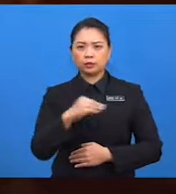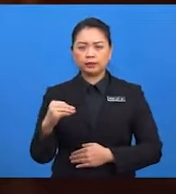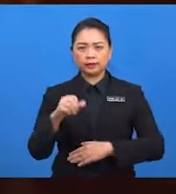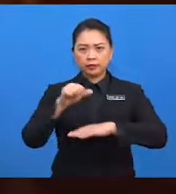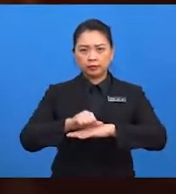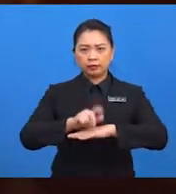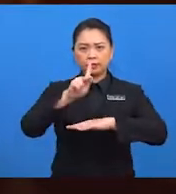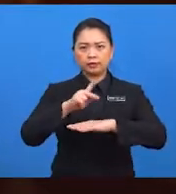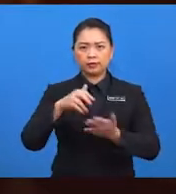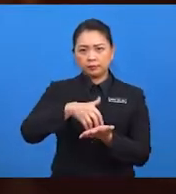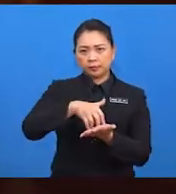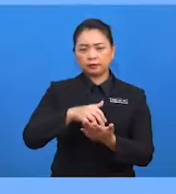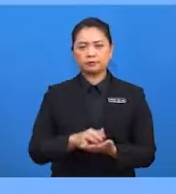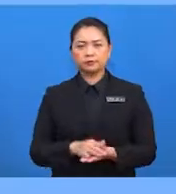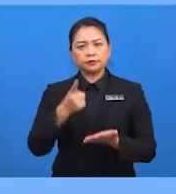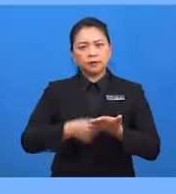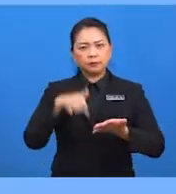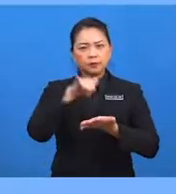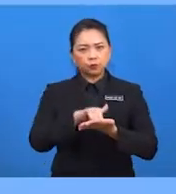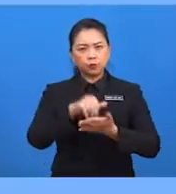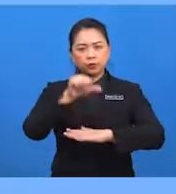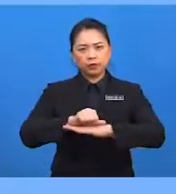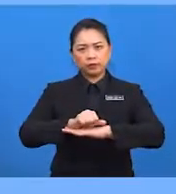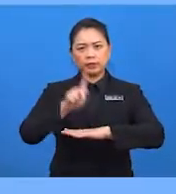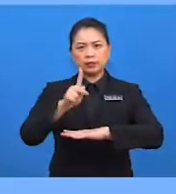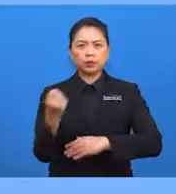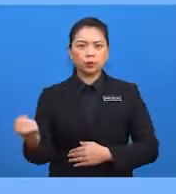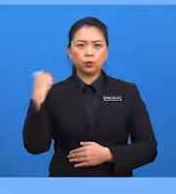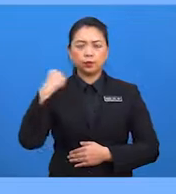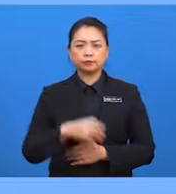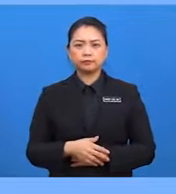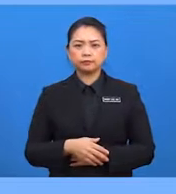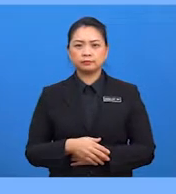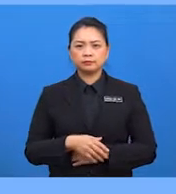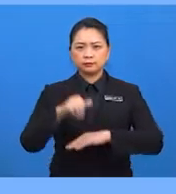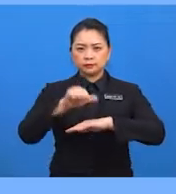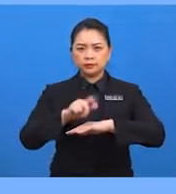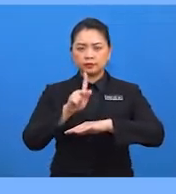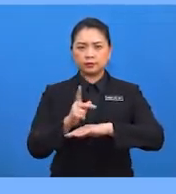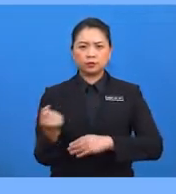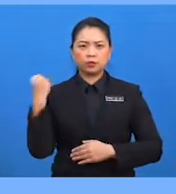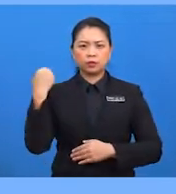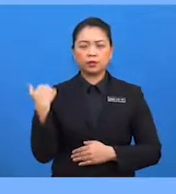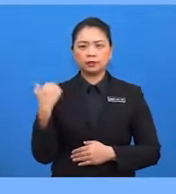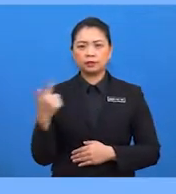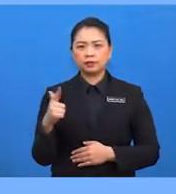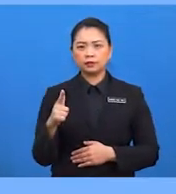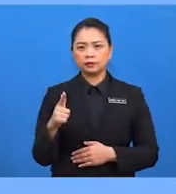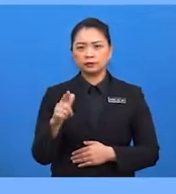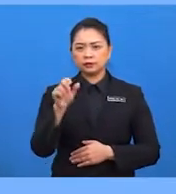alkali lemah. Apa itu alkali kuat? Alkali kuat